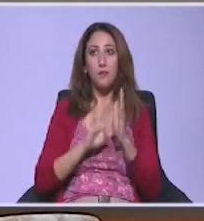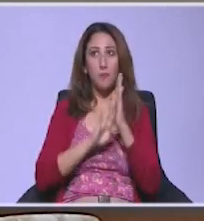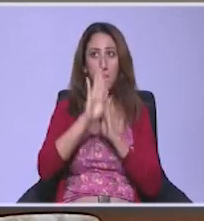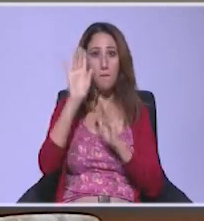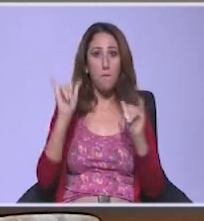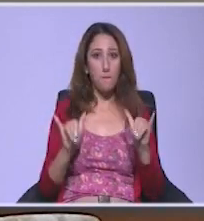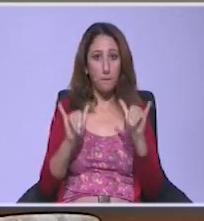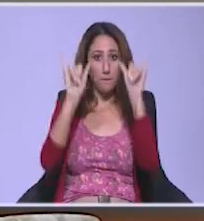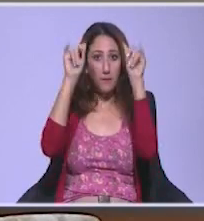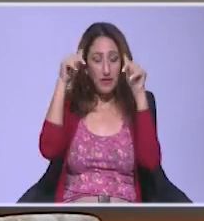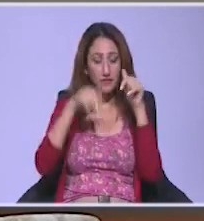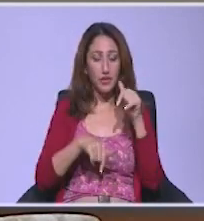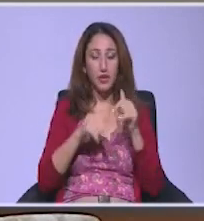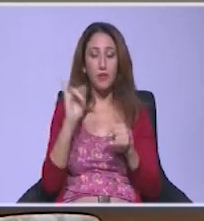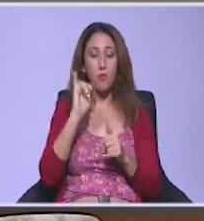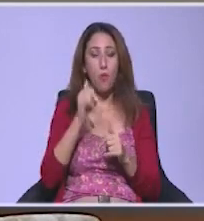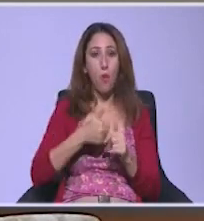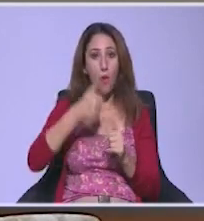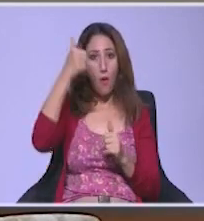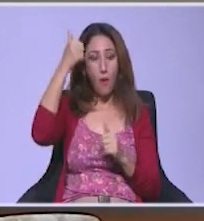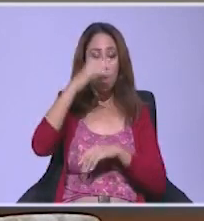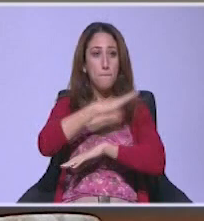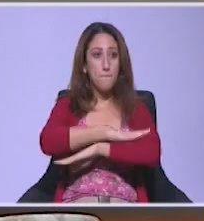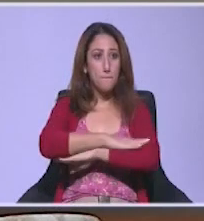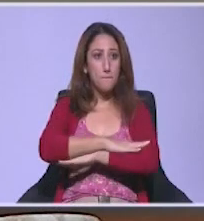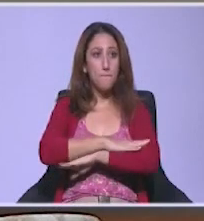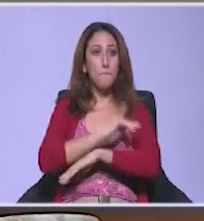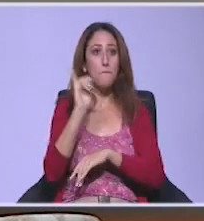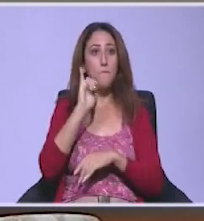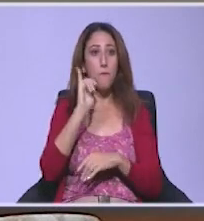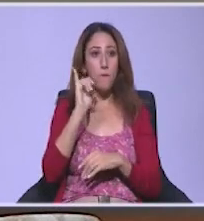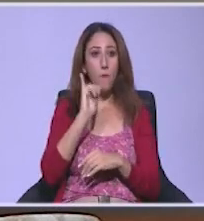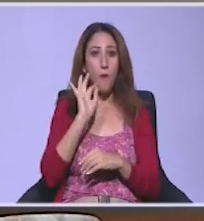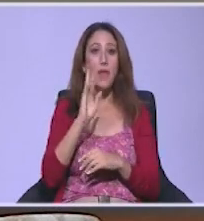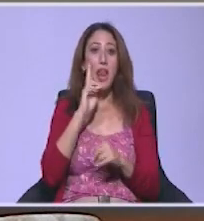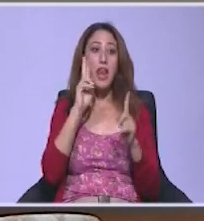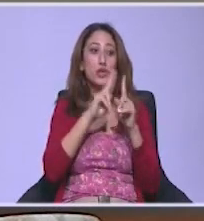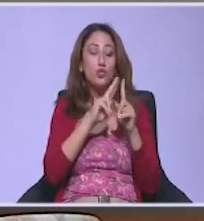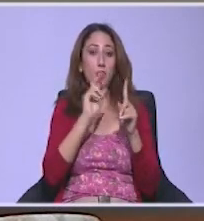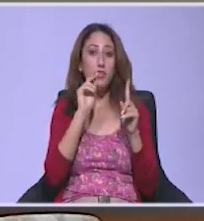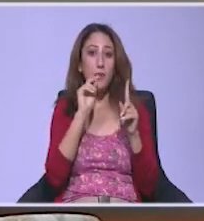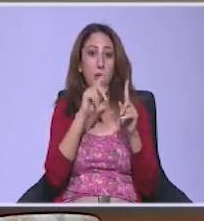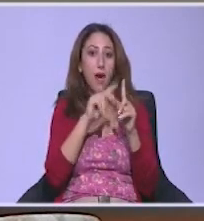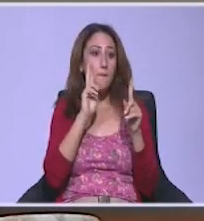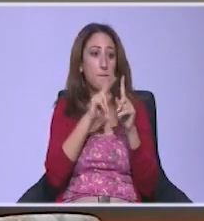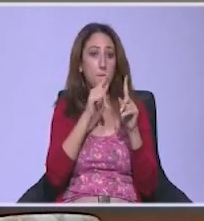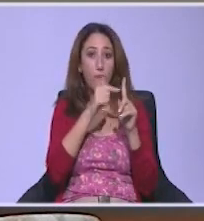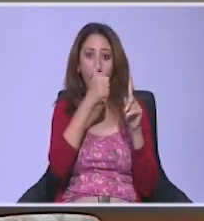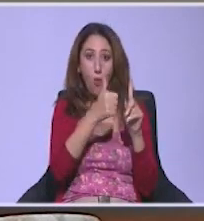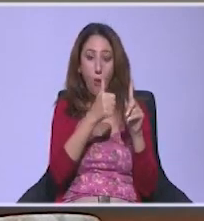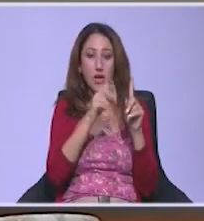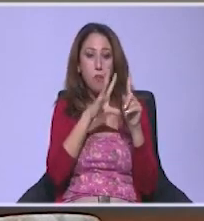يعيشها. وأول بند في قاموس الأخلاق اسمه القدوة. إزاي يكون عندك مثل